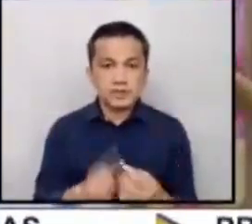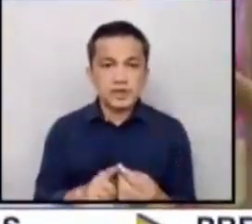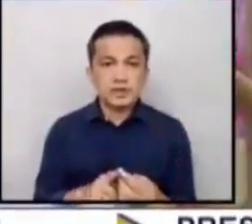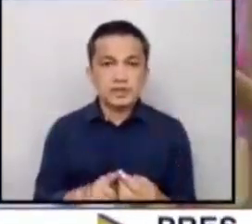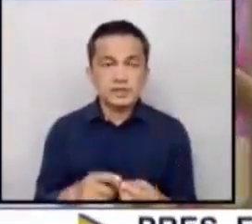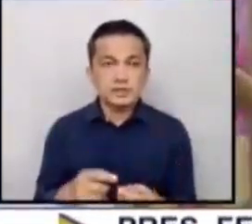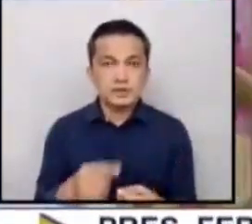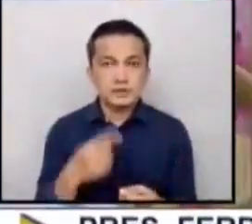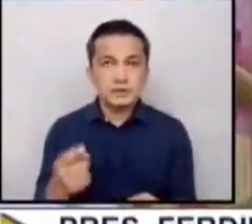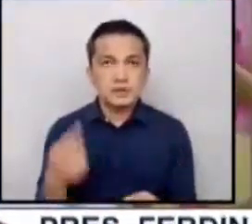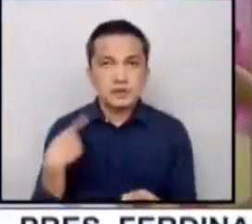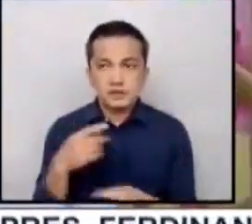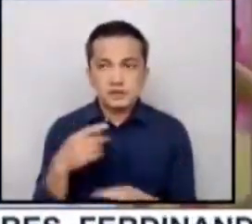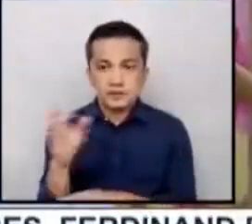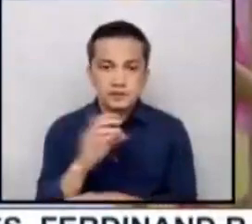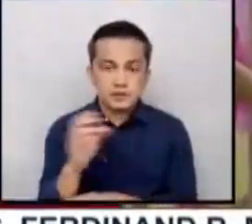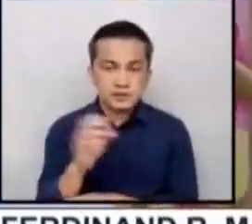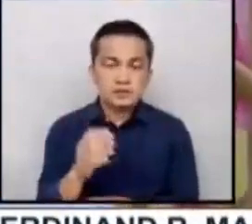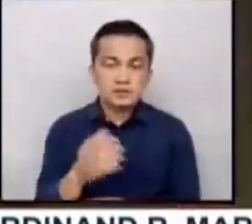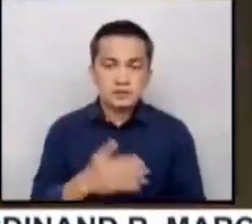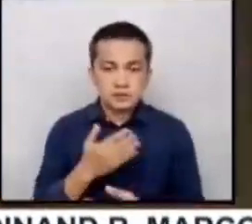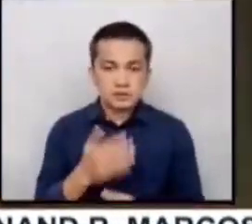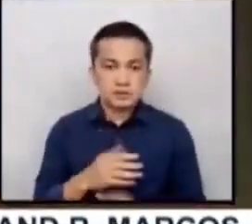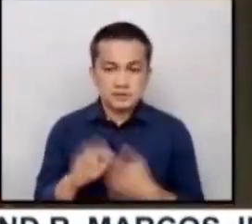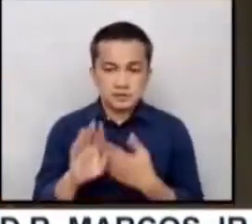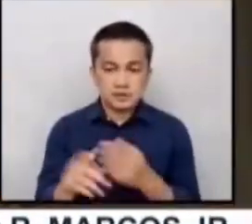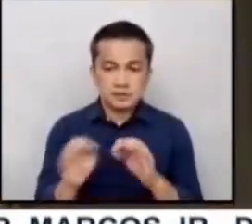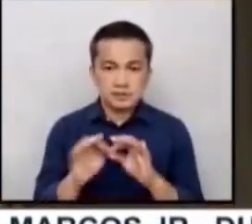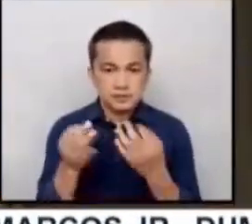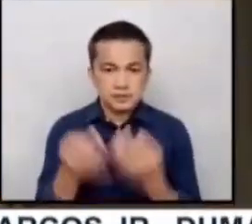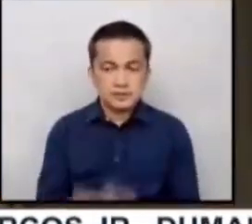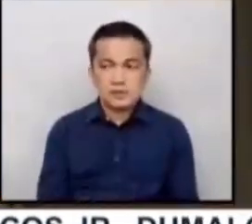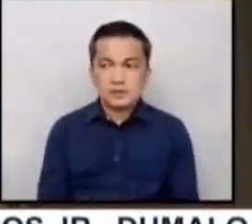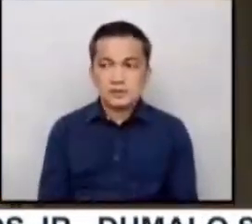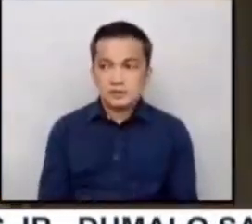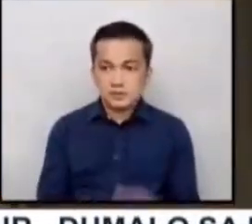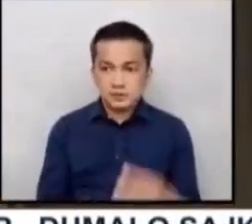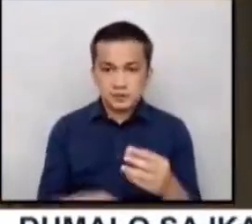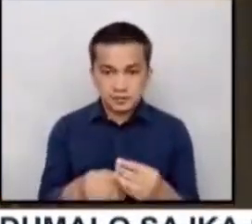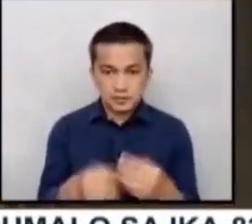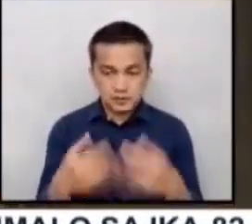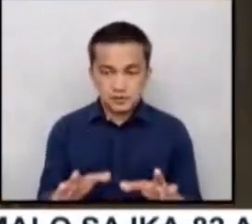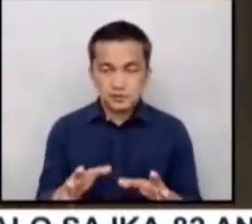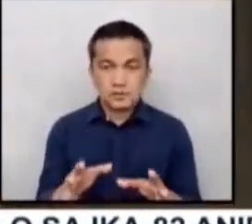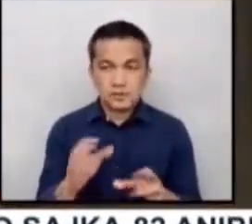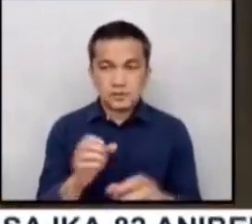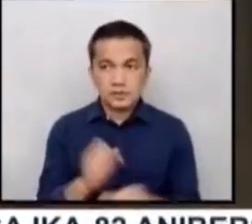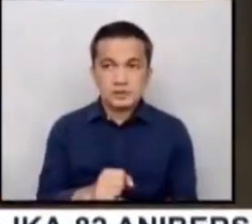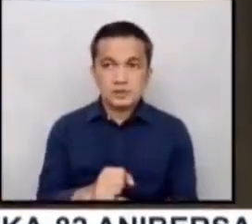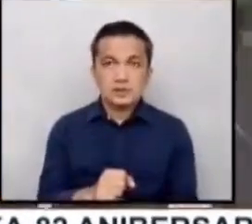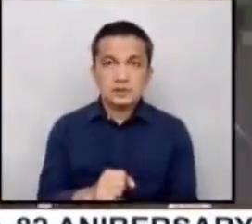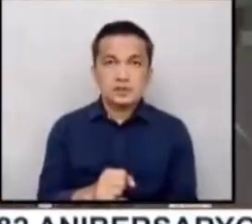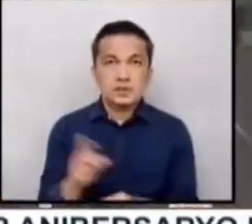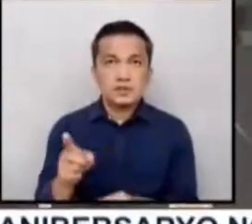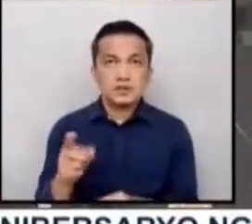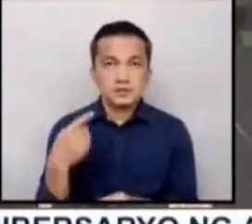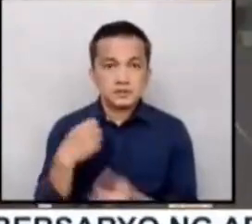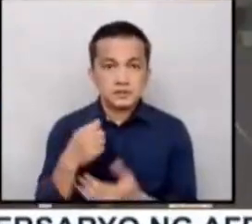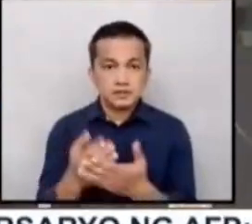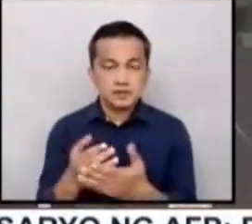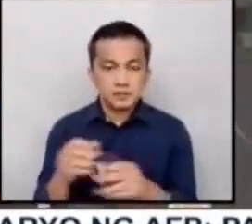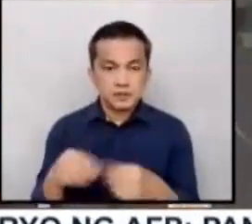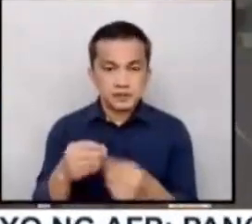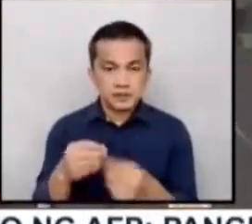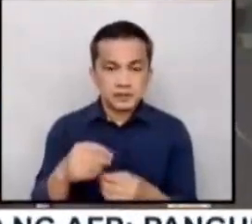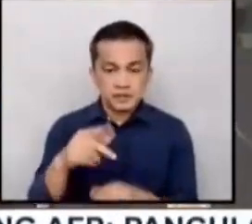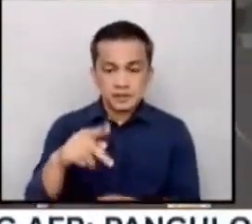ay Paskong kay Saya, ang pagbabalik sa pamilya. Bukod sa mga natapos na ang sentensya, may ilang nabigyan din ng parol. Bahagi ito